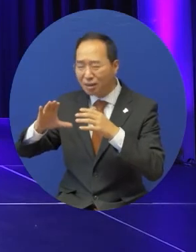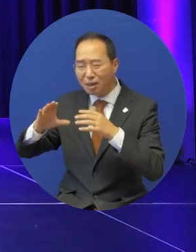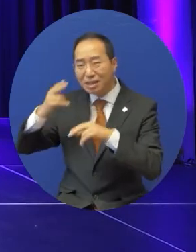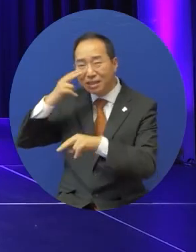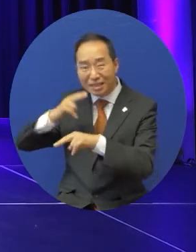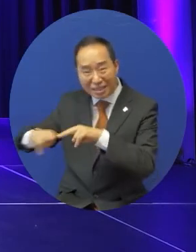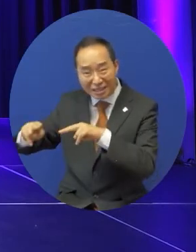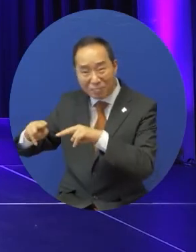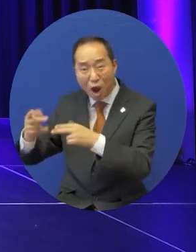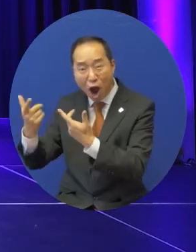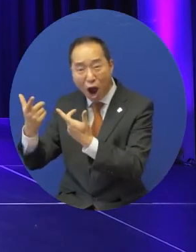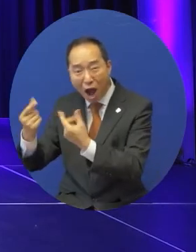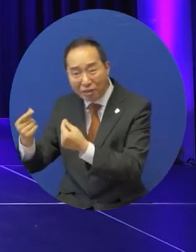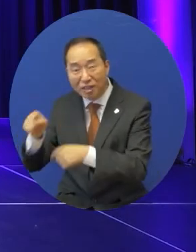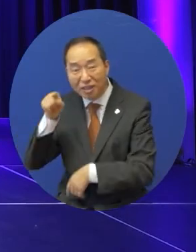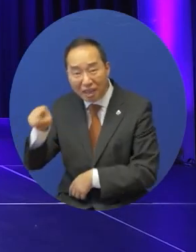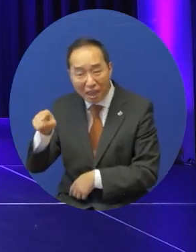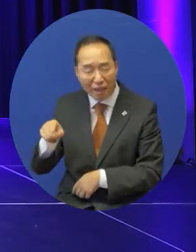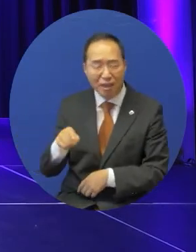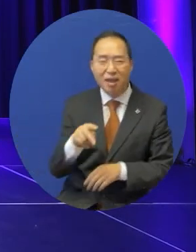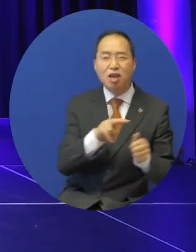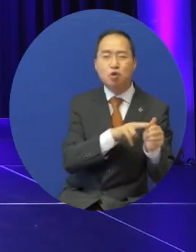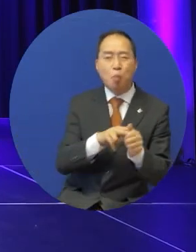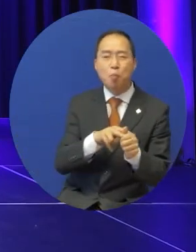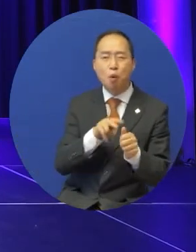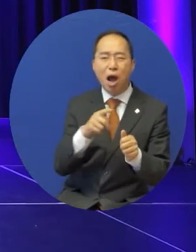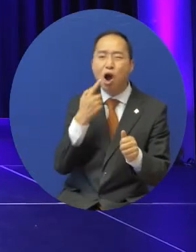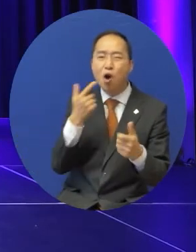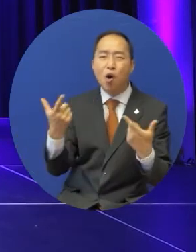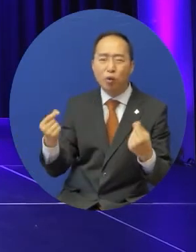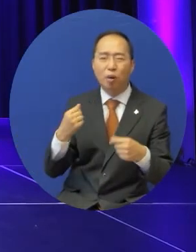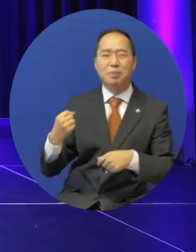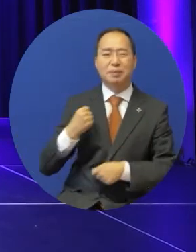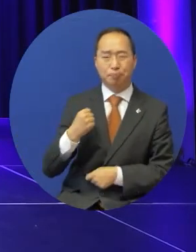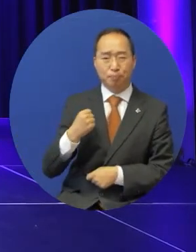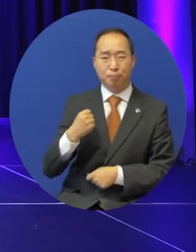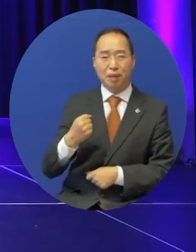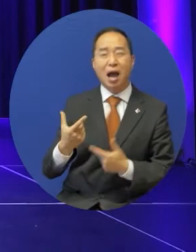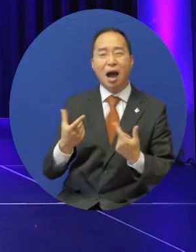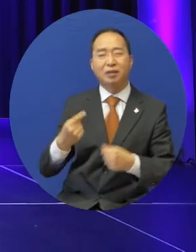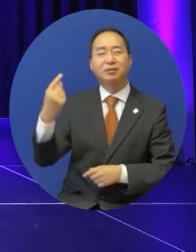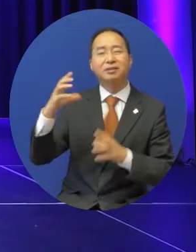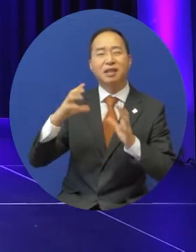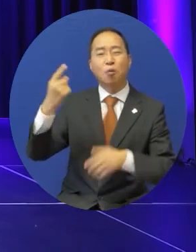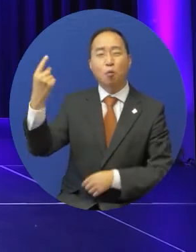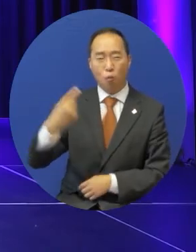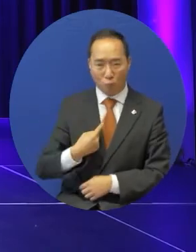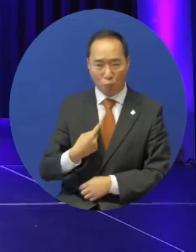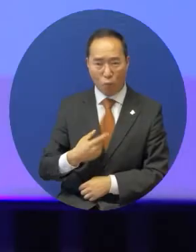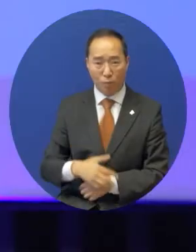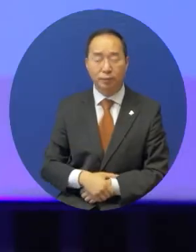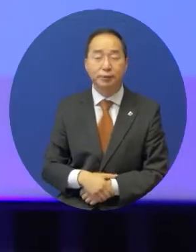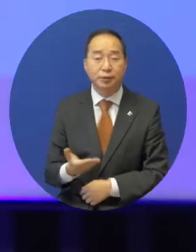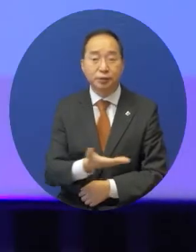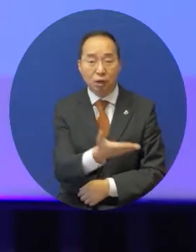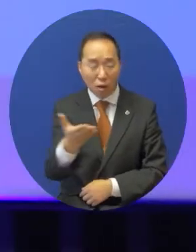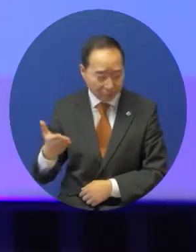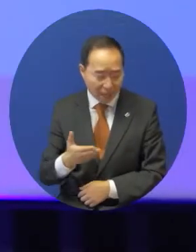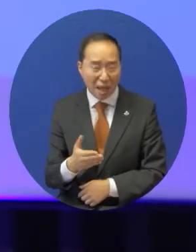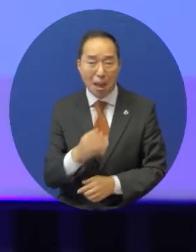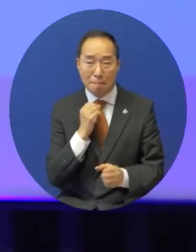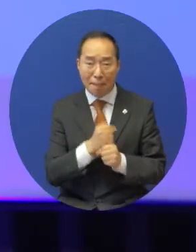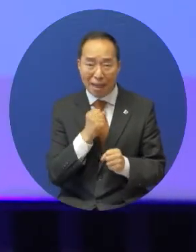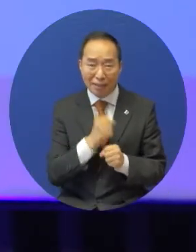해당이 되잖아요. 이게 바로 데이터가 파워가 되는 그런 세상이 올 거기 때문에